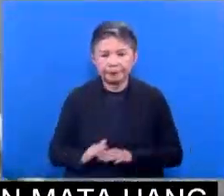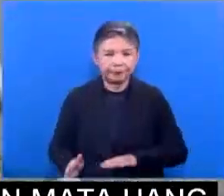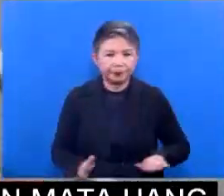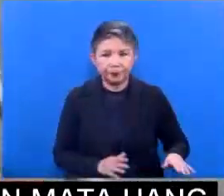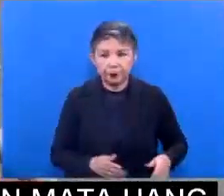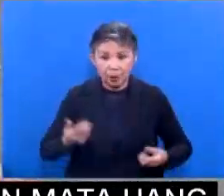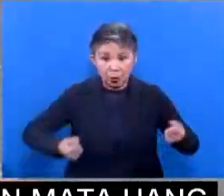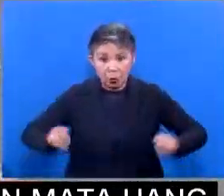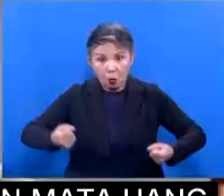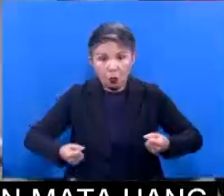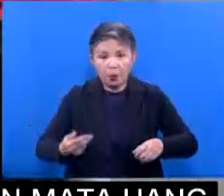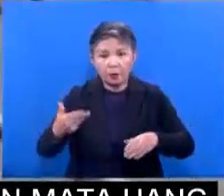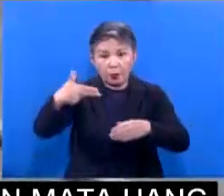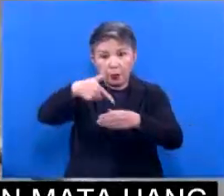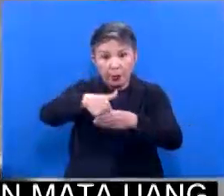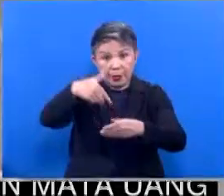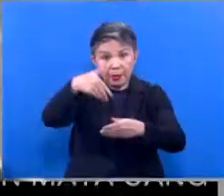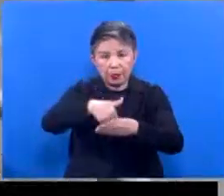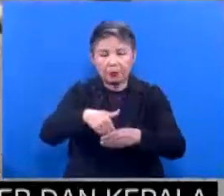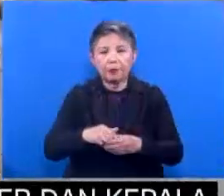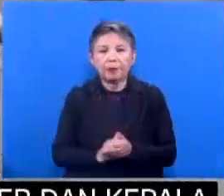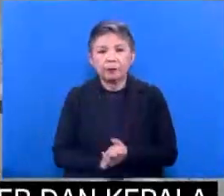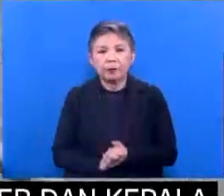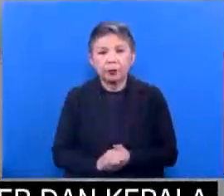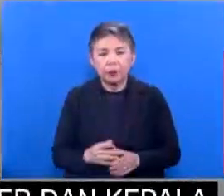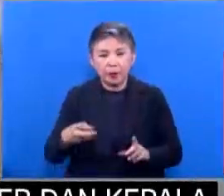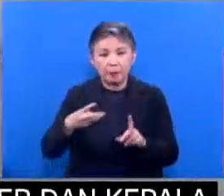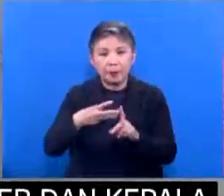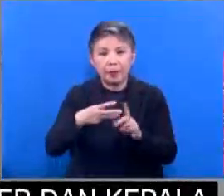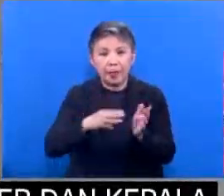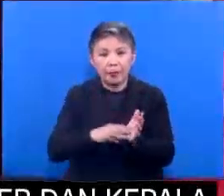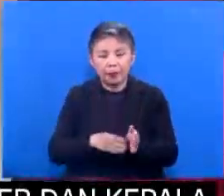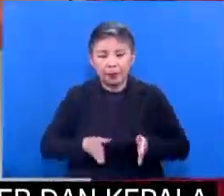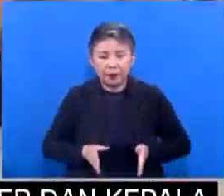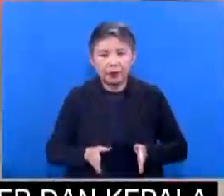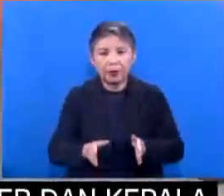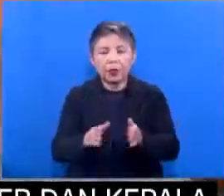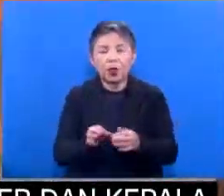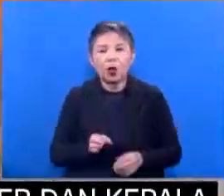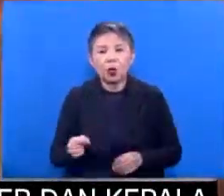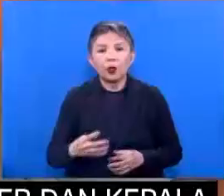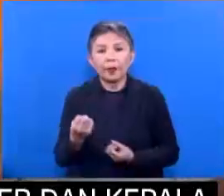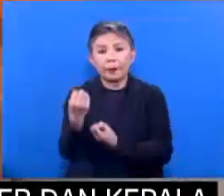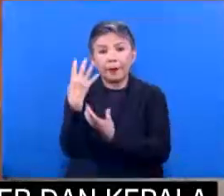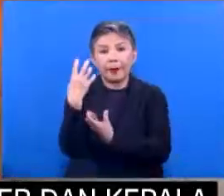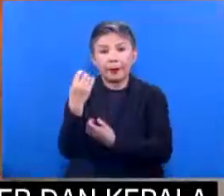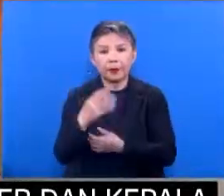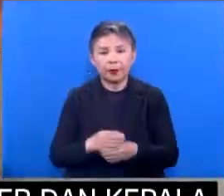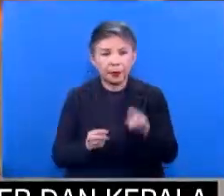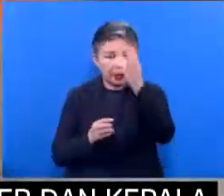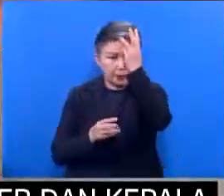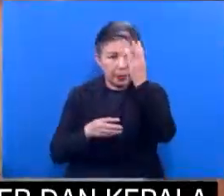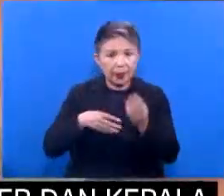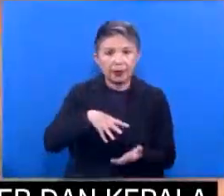Sebuah mobil pick-up pengangkut bahan bakar minyak atau BBM yang sedang melintas di Jalan William AS, Kota Palangkaraya, Kalimantan